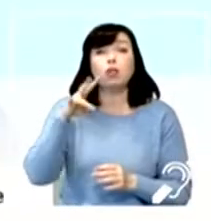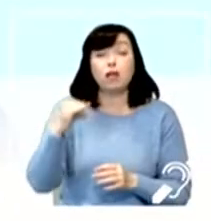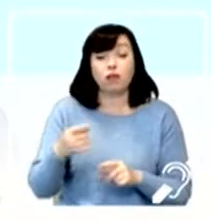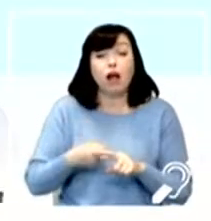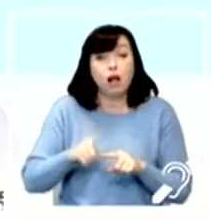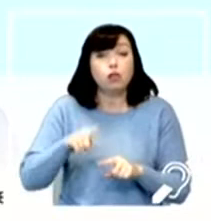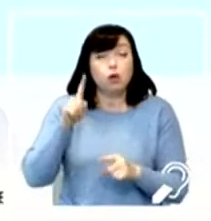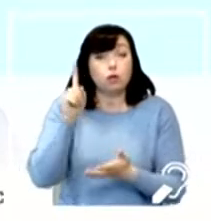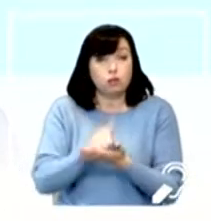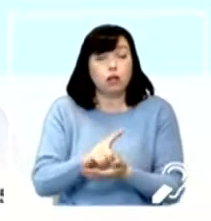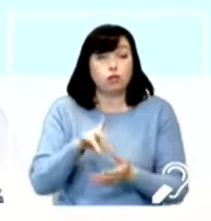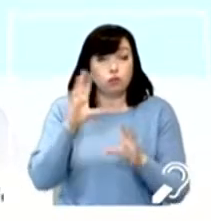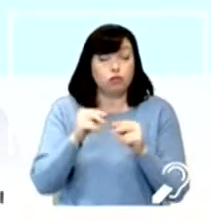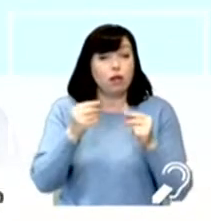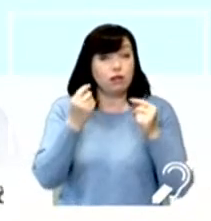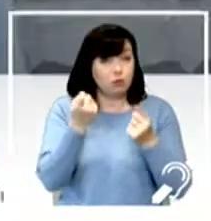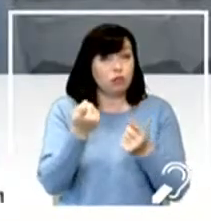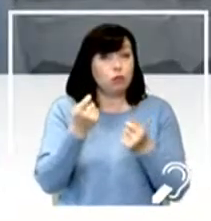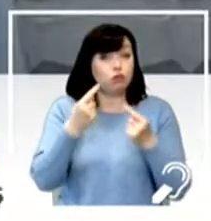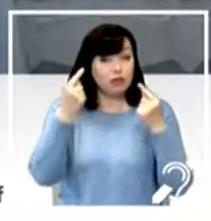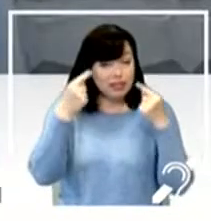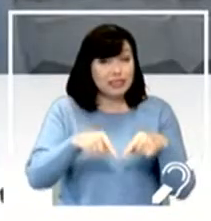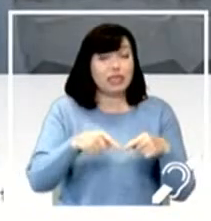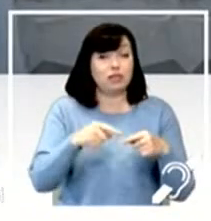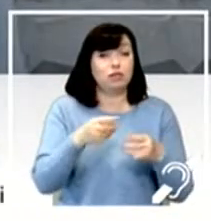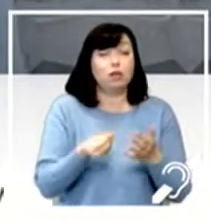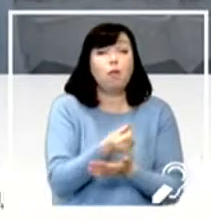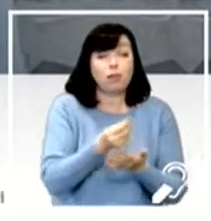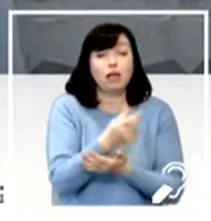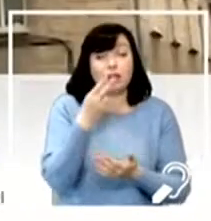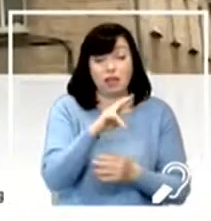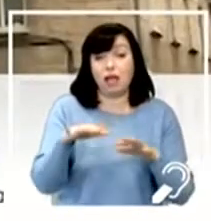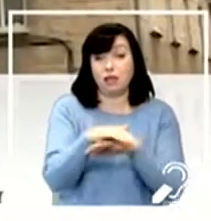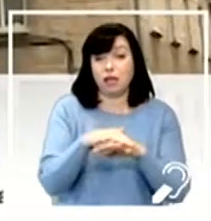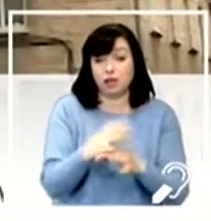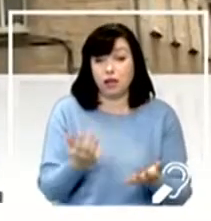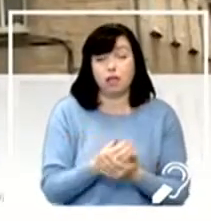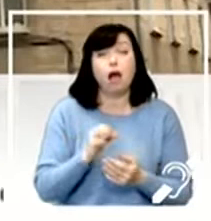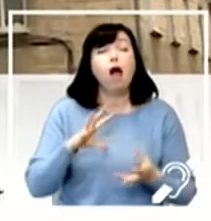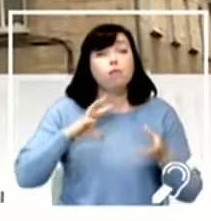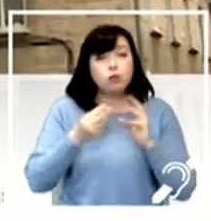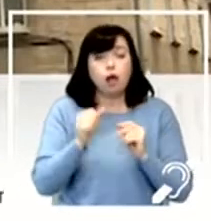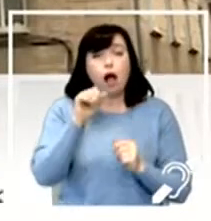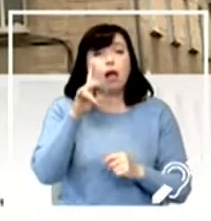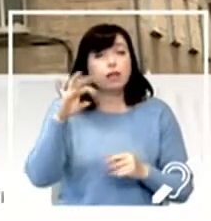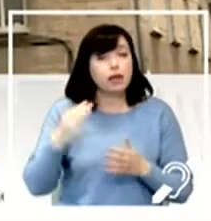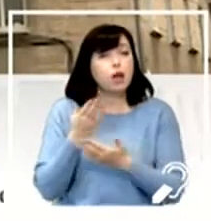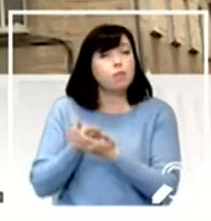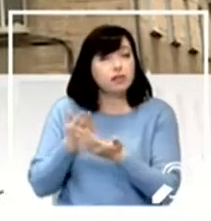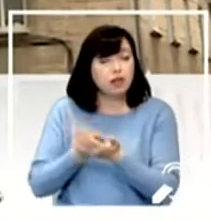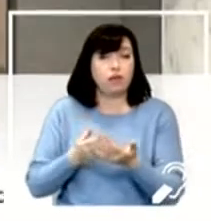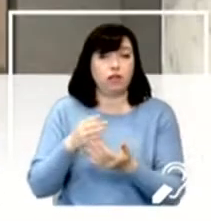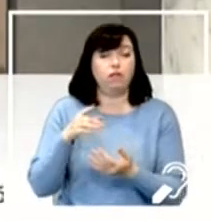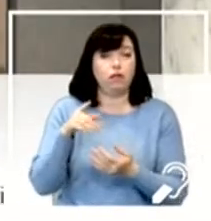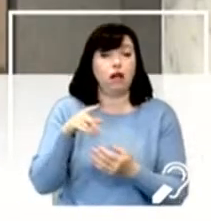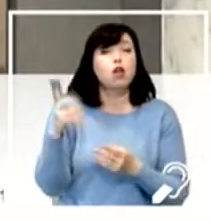să ducă de fapt la o scădere a prețurilor plătite de populație. În concluzie, Andrei a sugerat furnizorului să-și